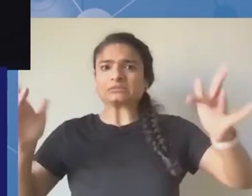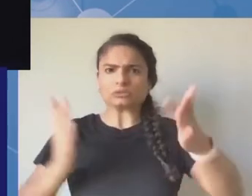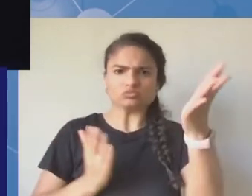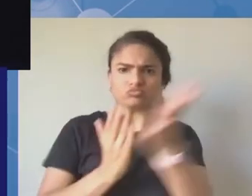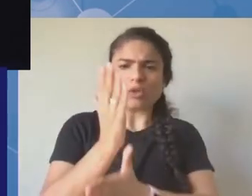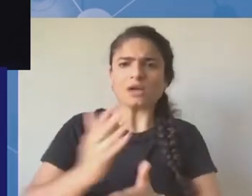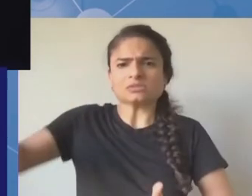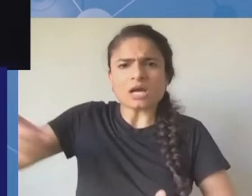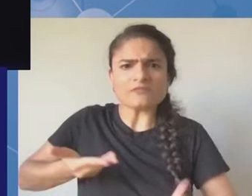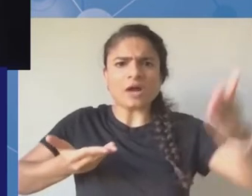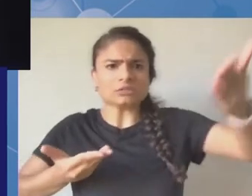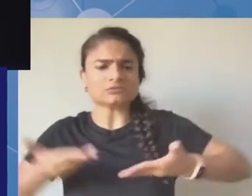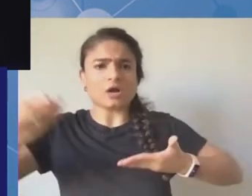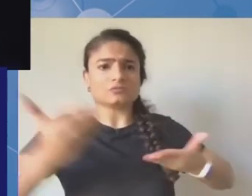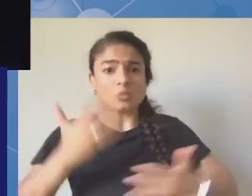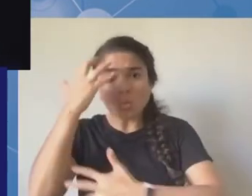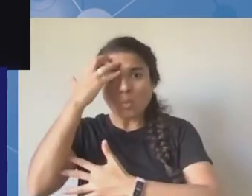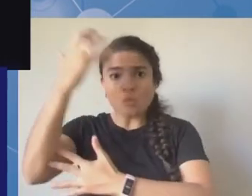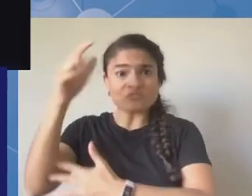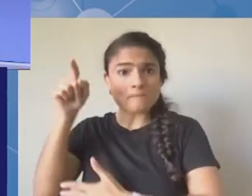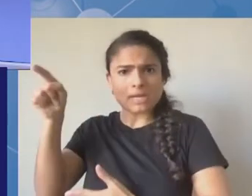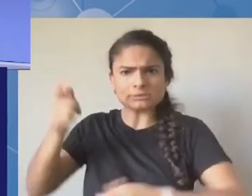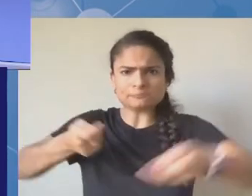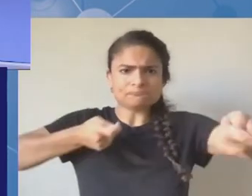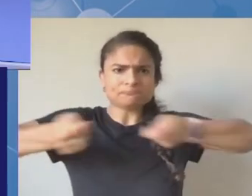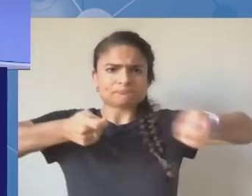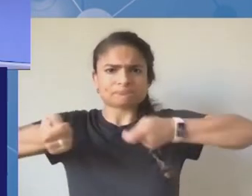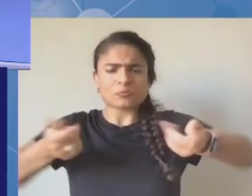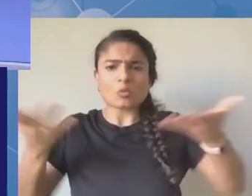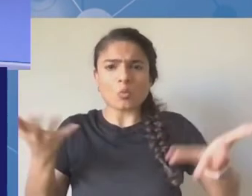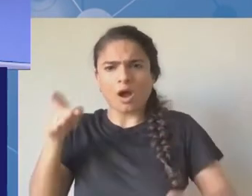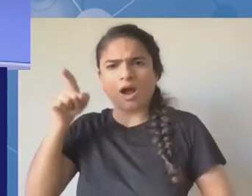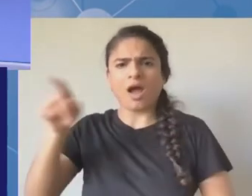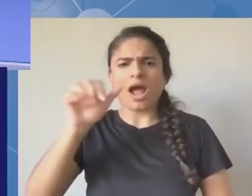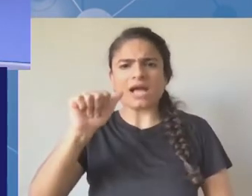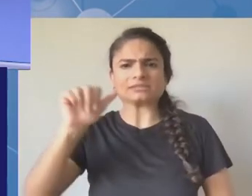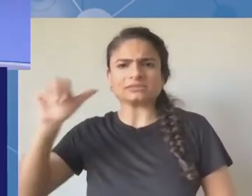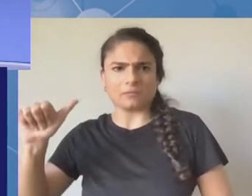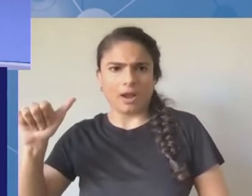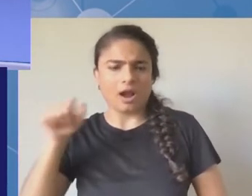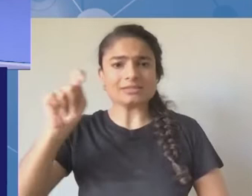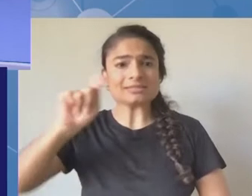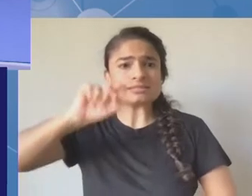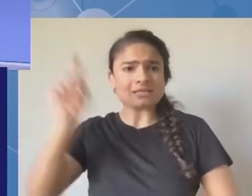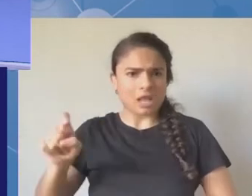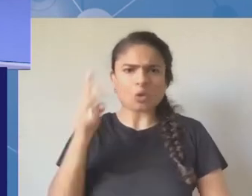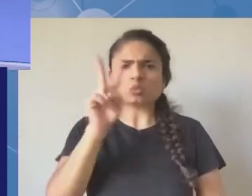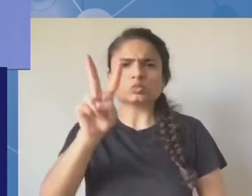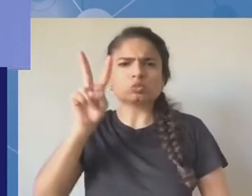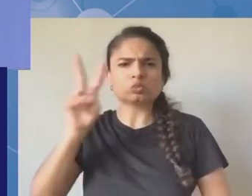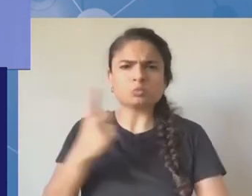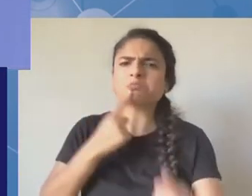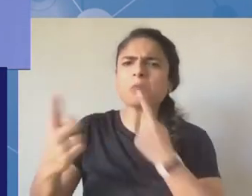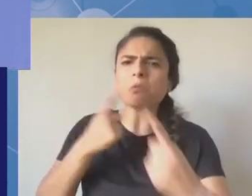مع ممثلي الجيل الناشئ والشباب من أجل الحديث عن قضايا مهمة مثل